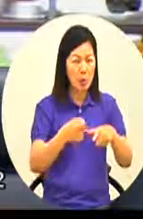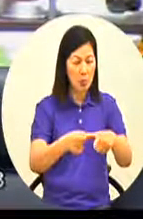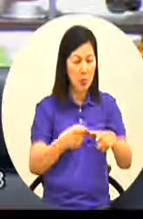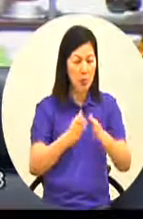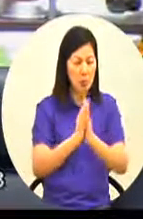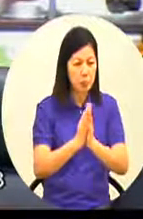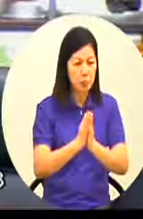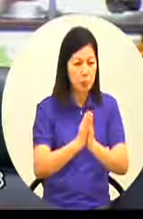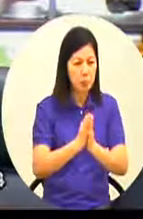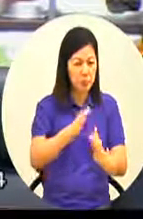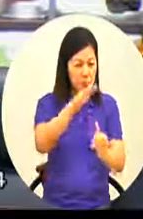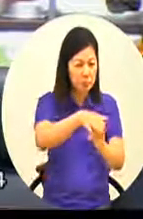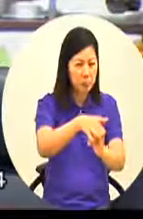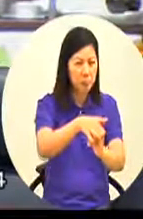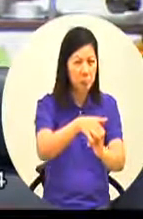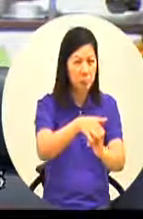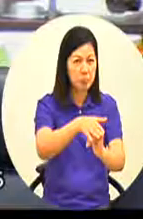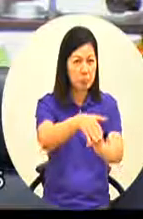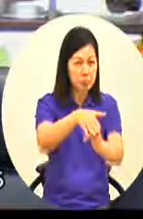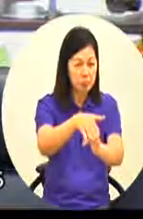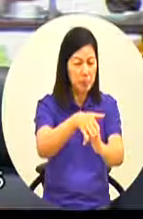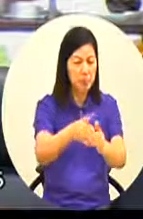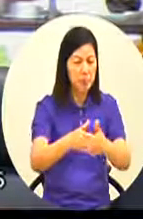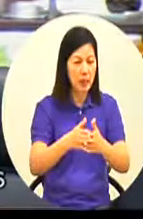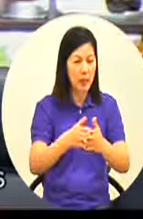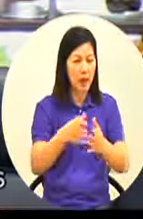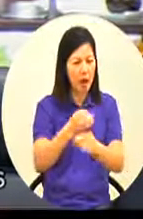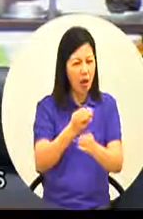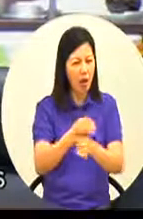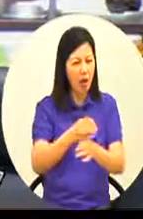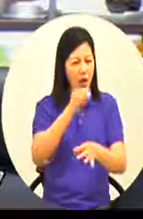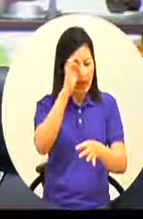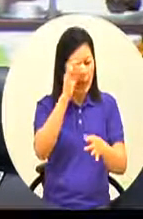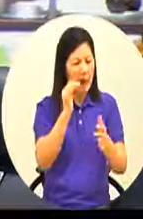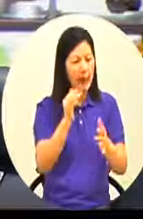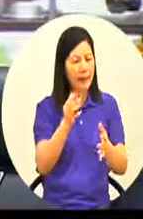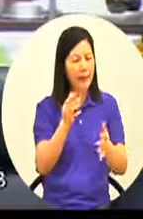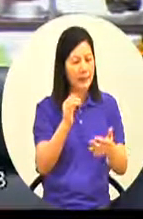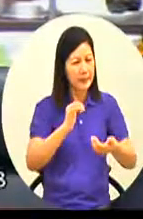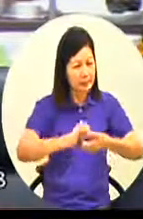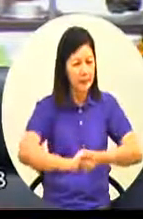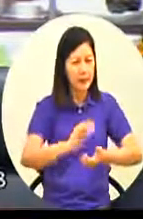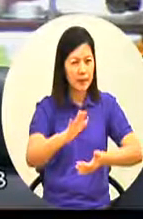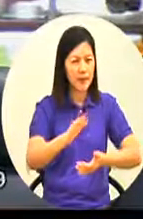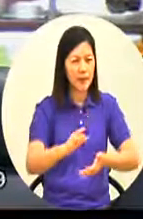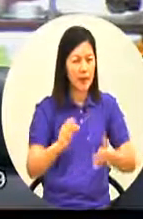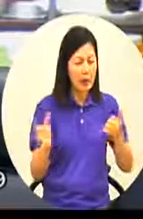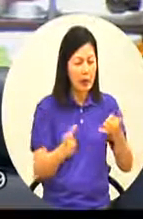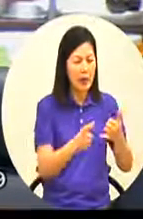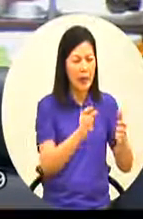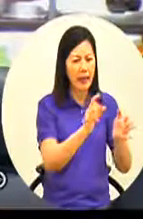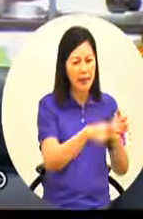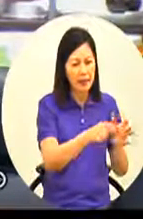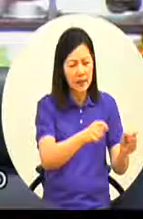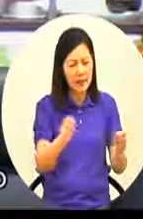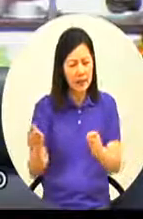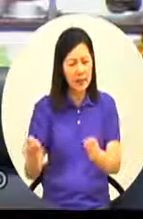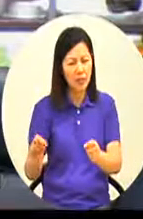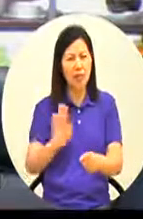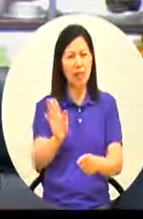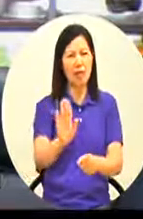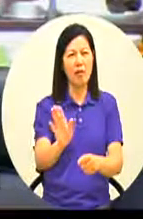子看好啊，他绝对没有办法讲哦啊，咱有风台啦，咱延后啦吼，哦那个日子看好